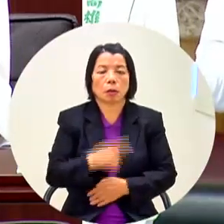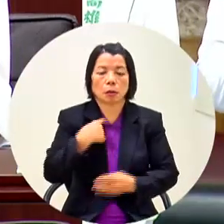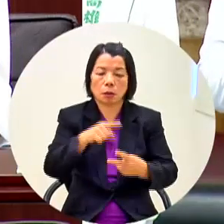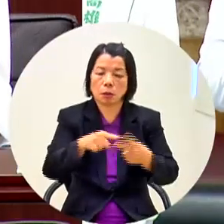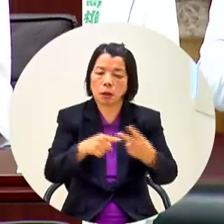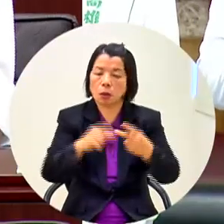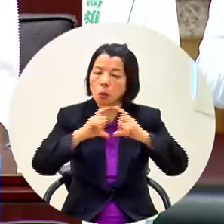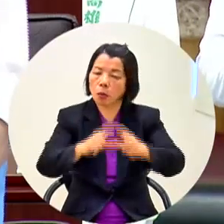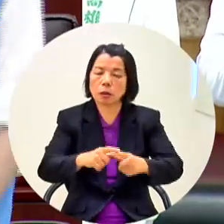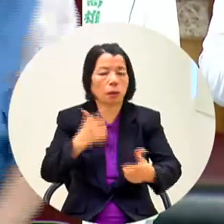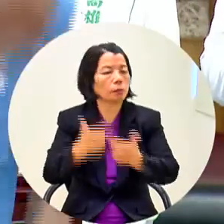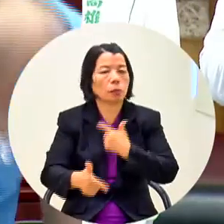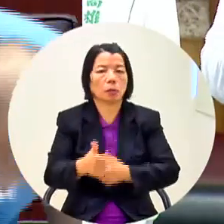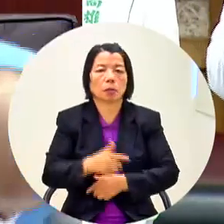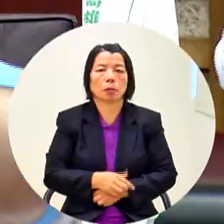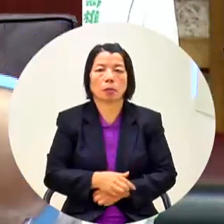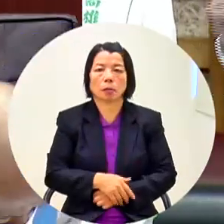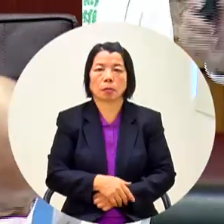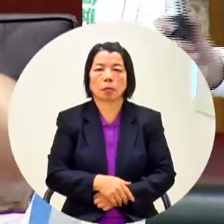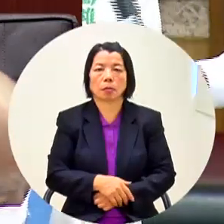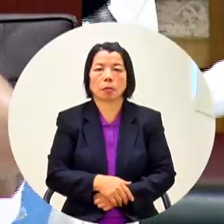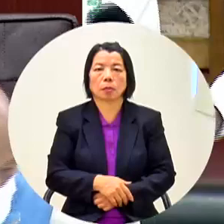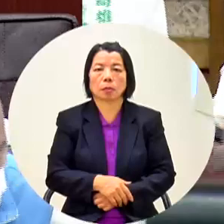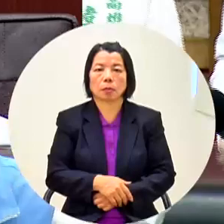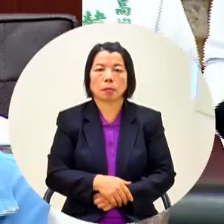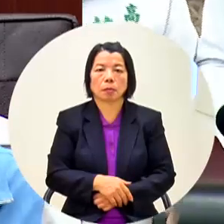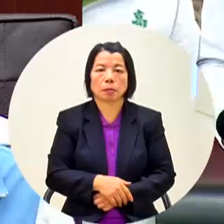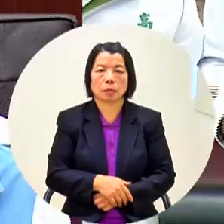回答这个问题，非常感谢。